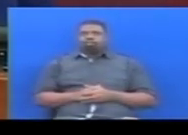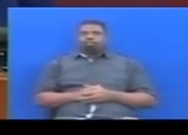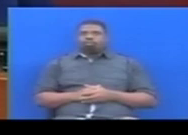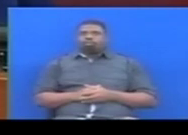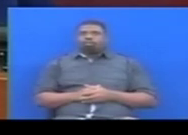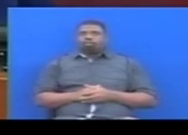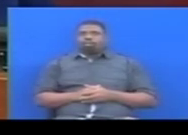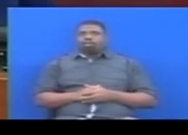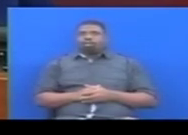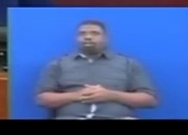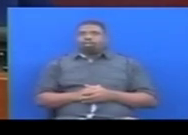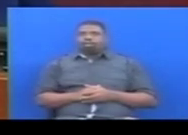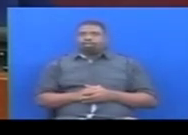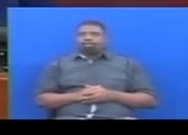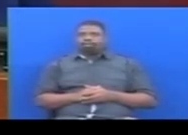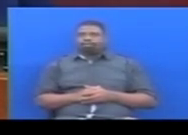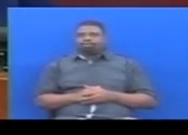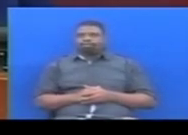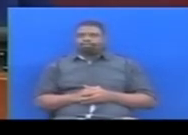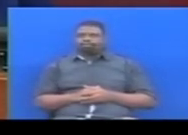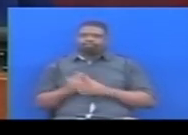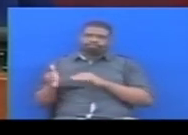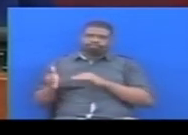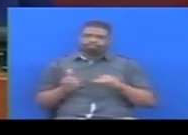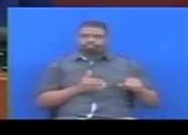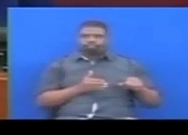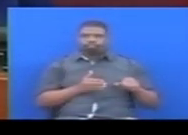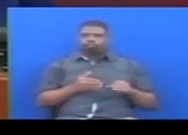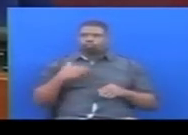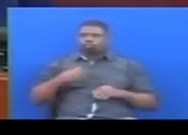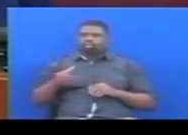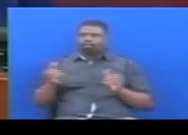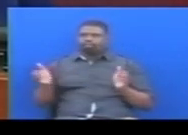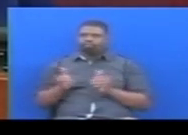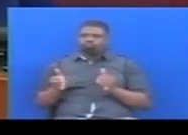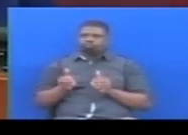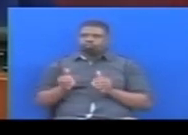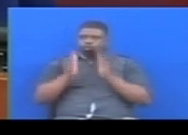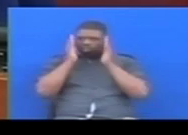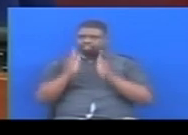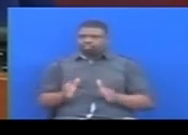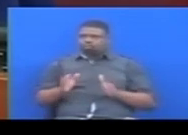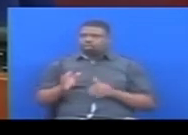Tunaendelea na Wizara ya Mifugo na Uvuvi. Mheshimiwa Zito